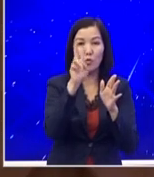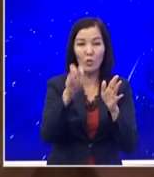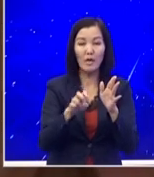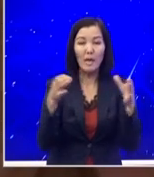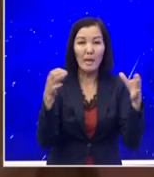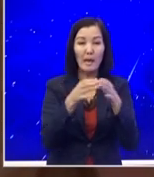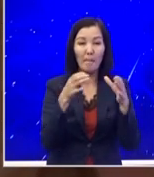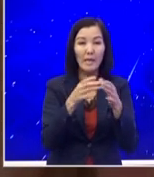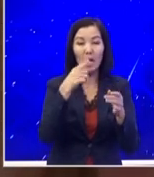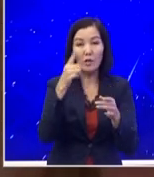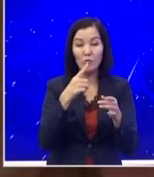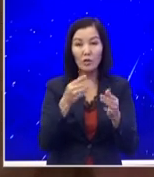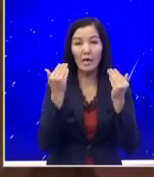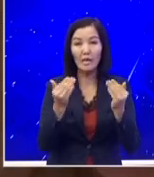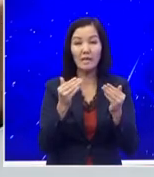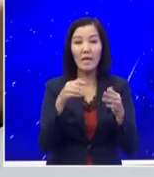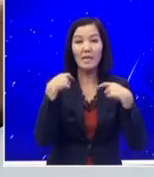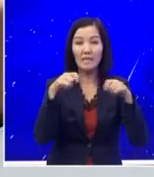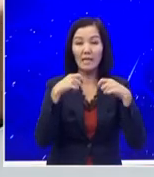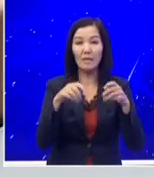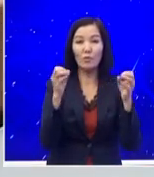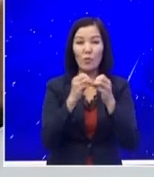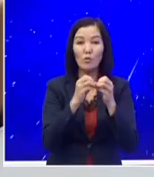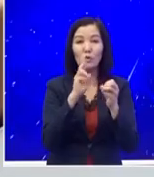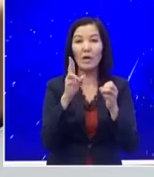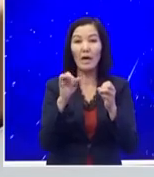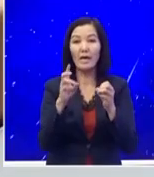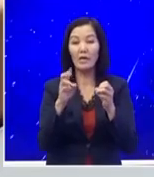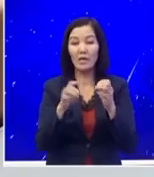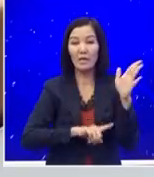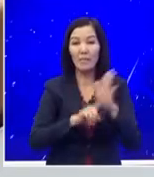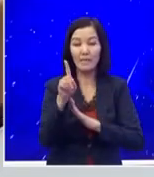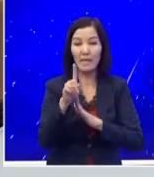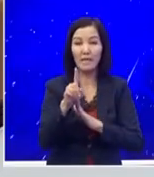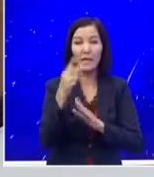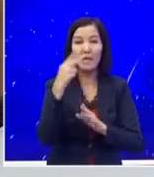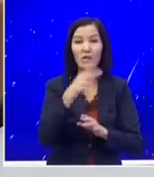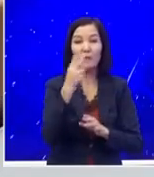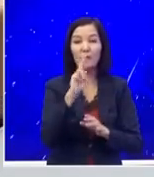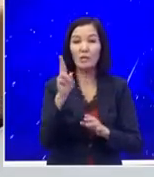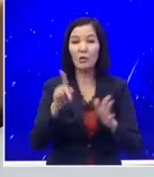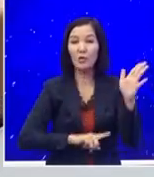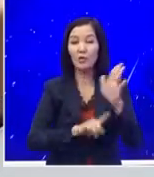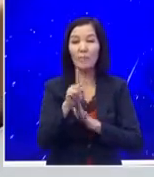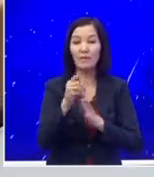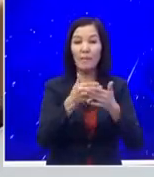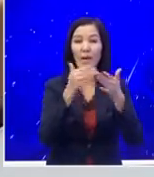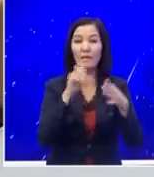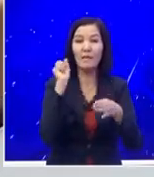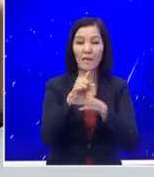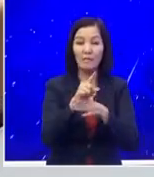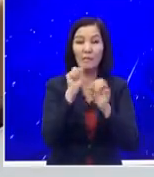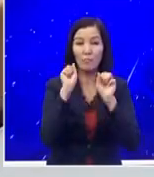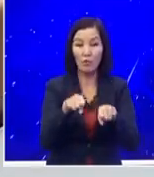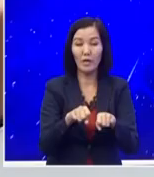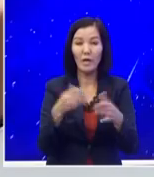Компания менеджерлерінің айтуынша, ресми сатылымдар 10-шы қарашада басталады, ал 22-шы қыркүйектен бастап алдын ала тапсырыс беруге